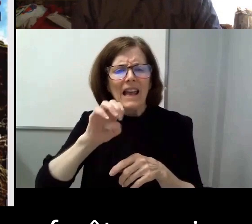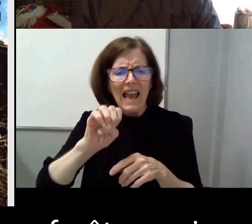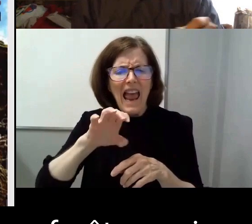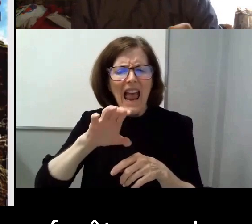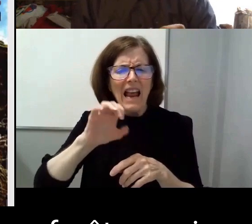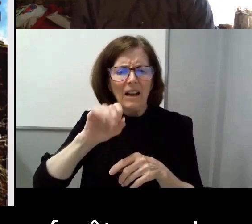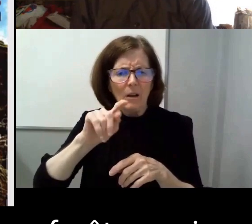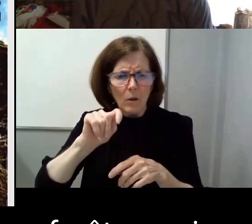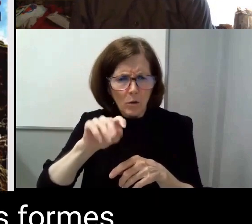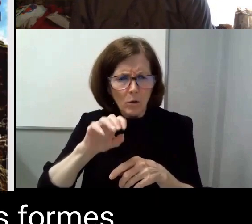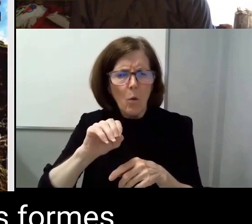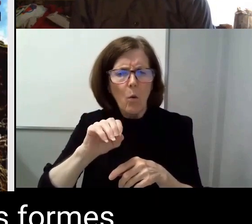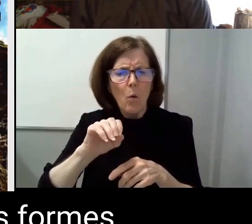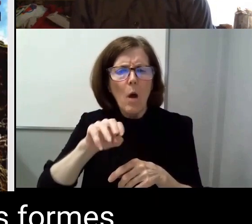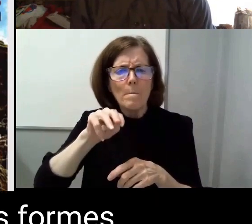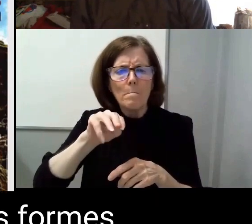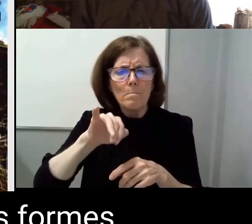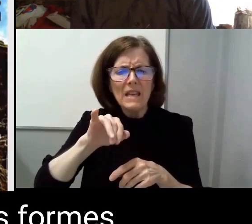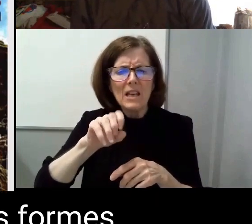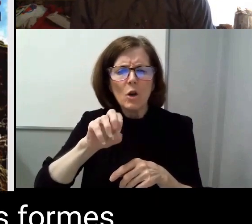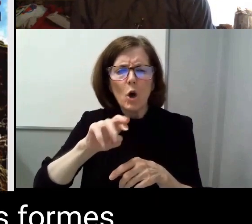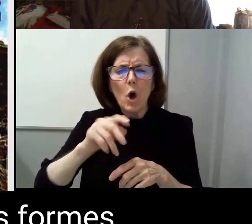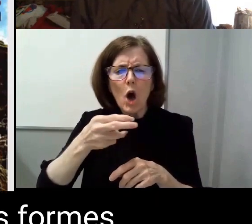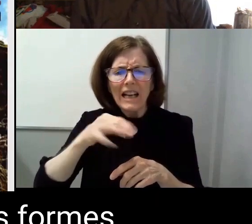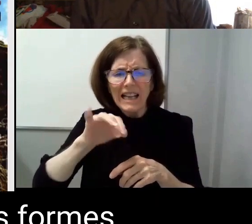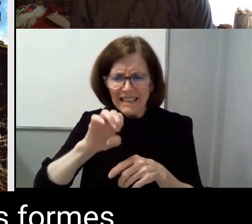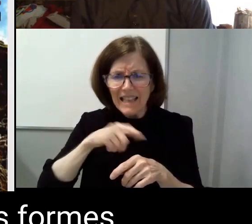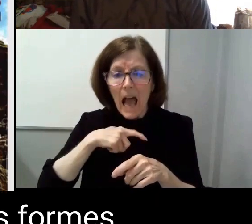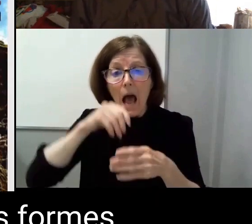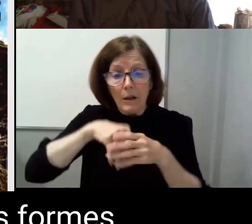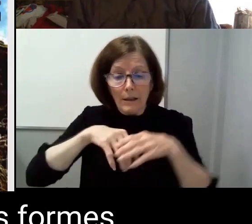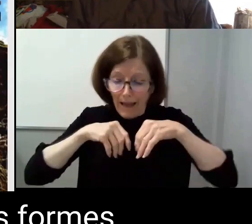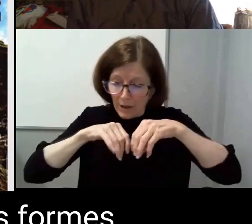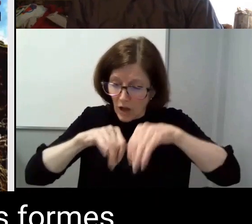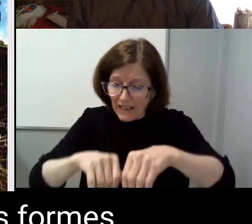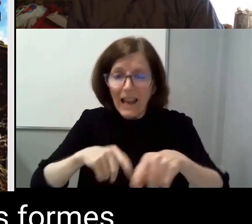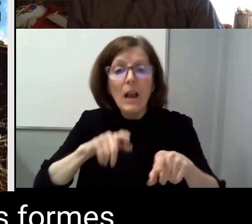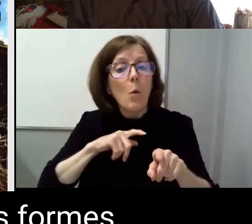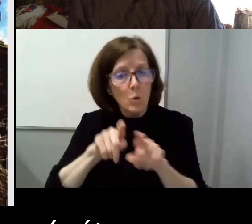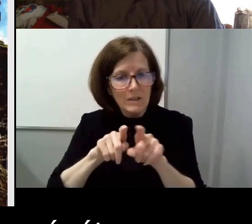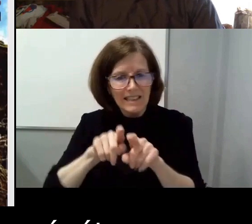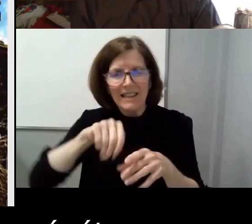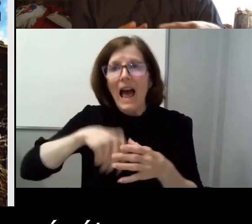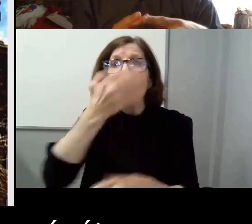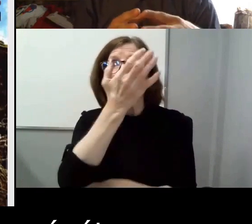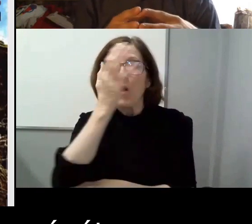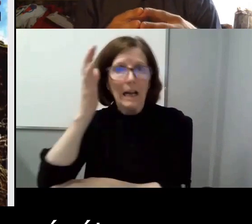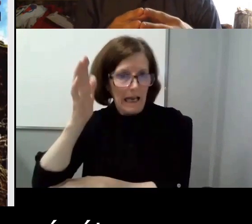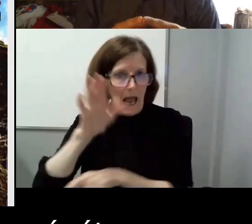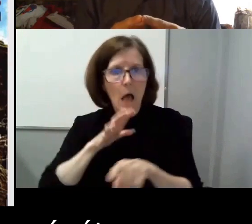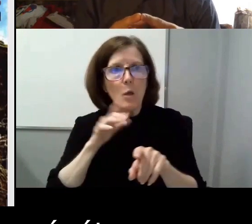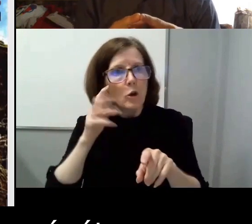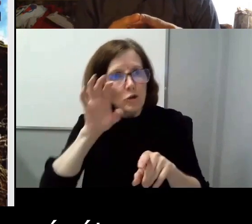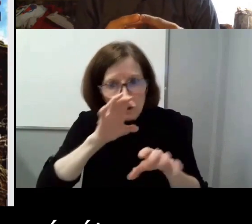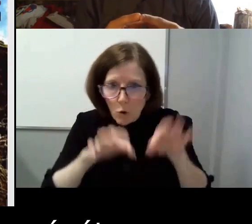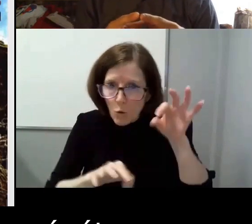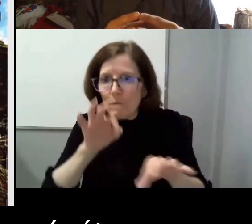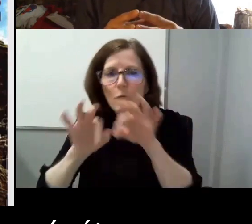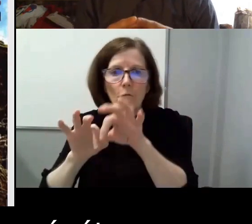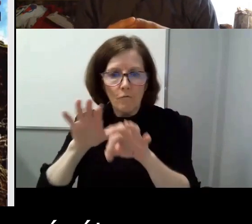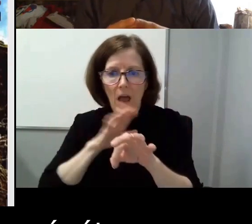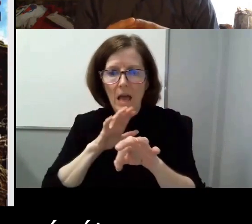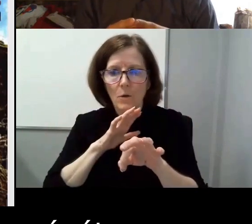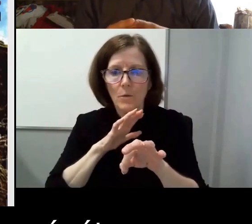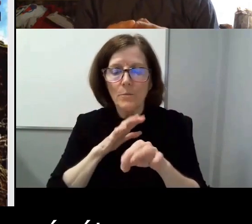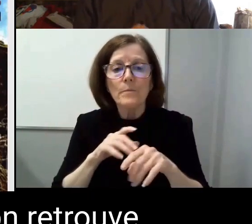beaucoup en forêt aussi. Puis, c'est peut-être une des formes les plus anciennes là, de fonges qui a appris à cohabiter avec